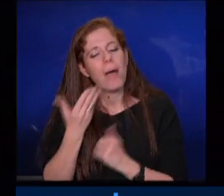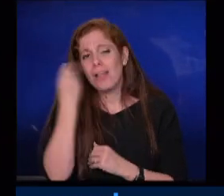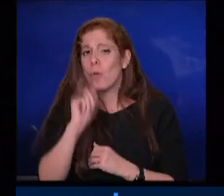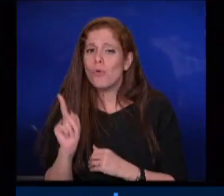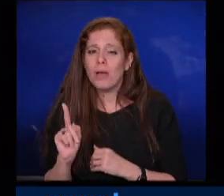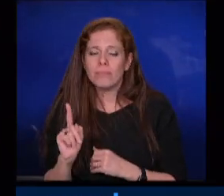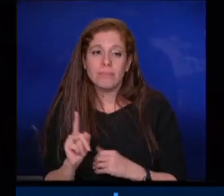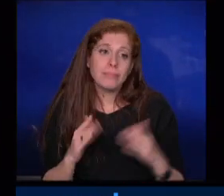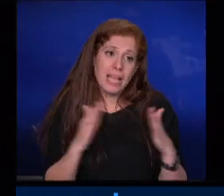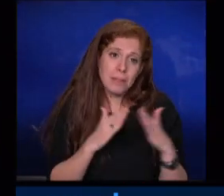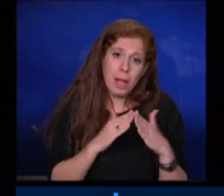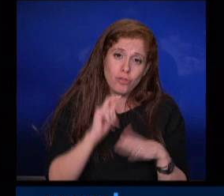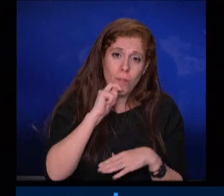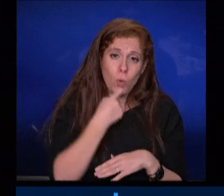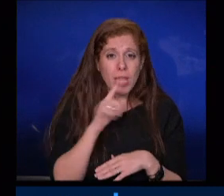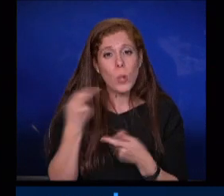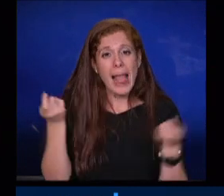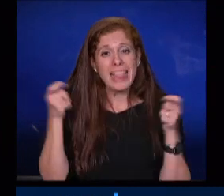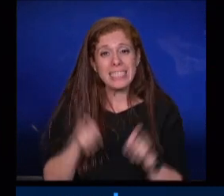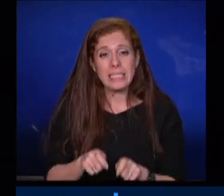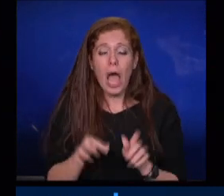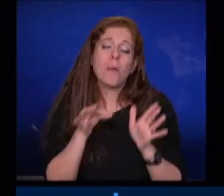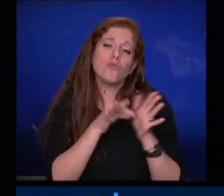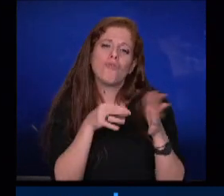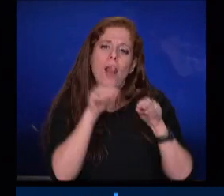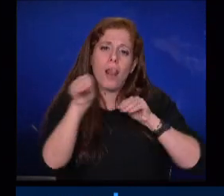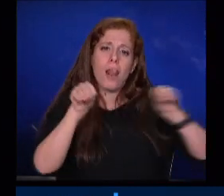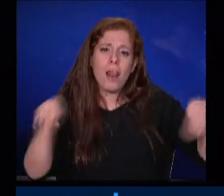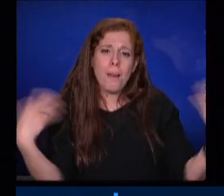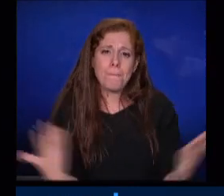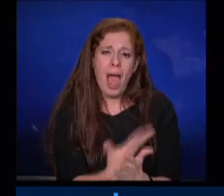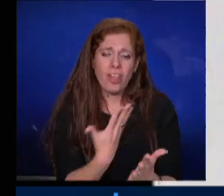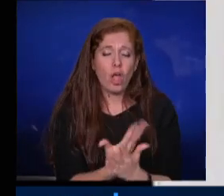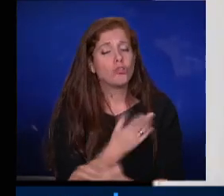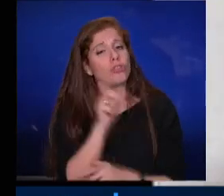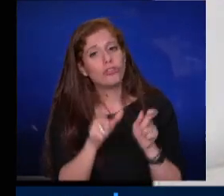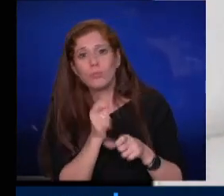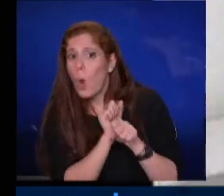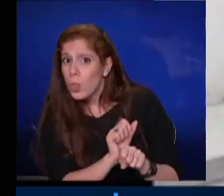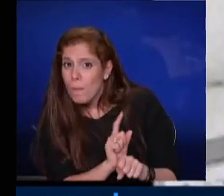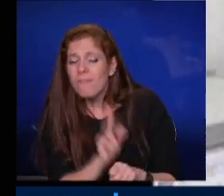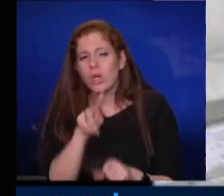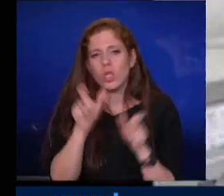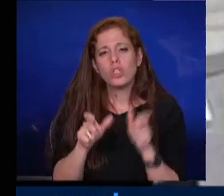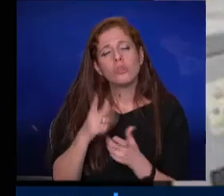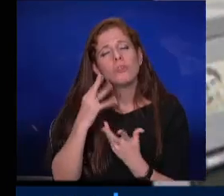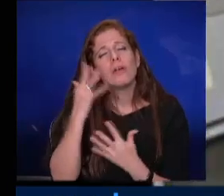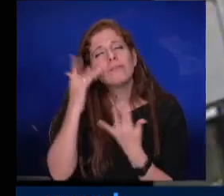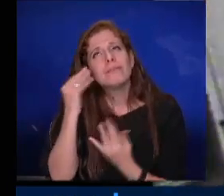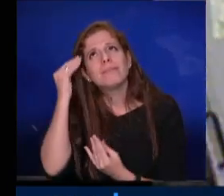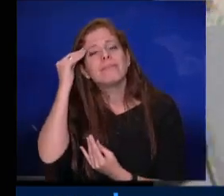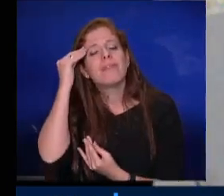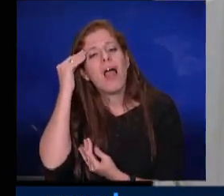המודיעין הגלוי בצהל אולי נסגר לשם פריסה מחדש. יש מי שלא תומך במהלך ויש מי שמתרפק על העבר וגם על